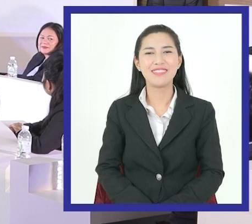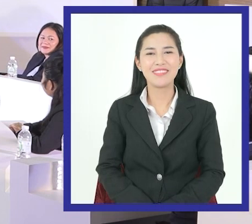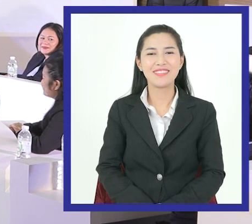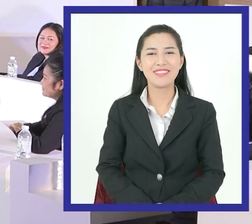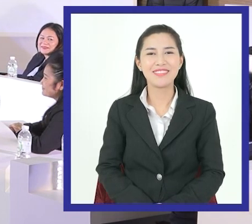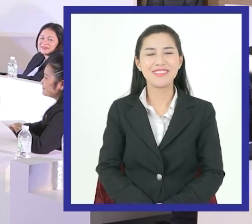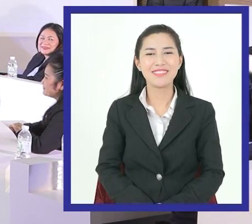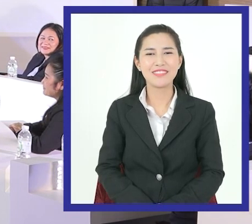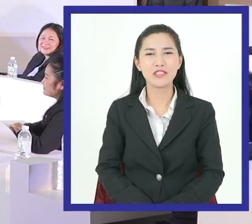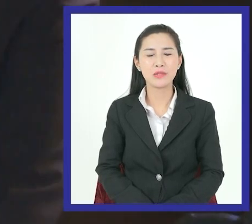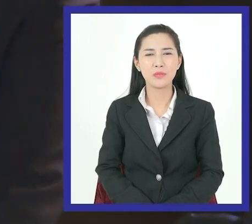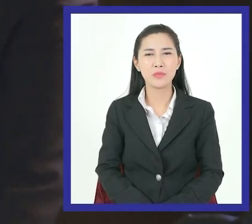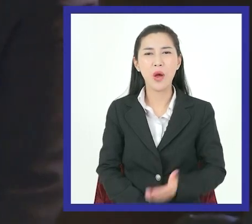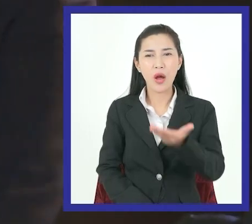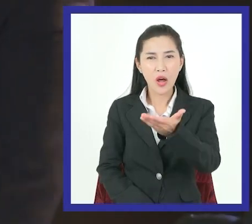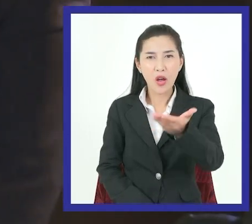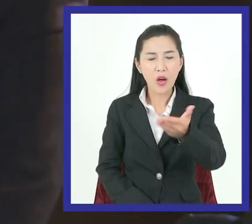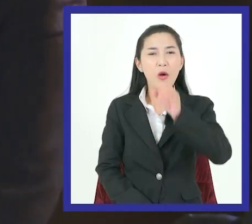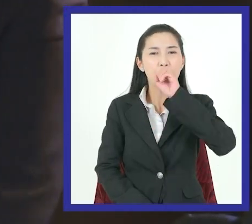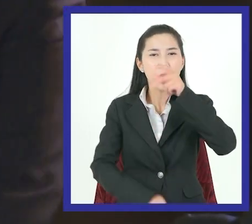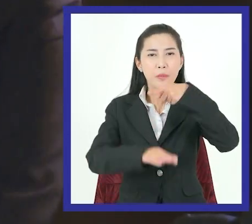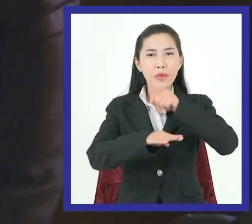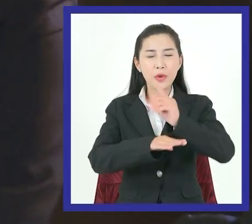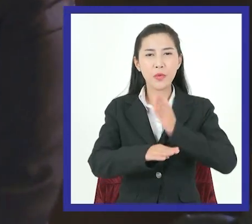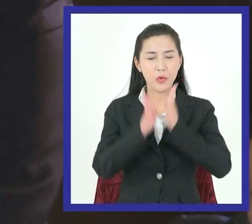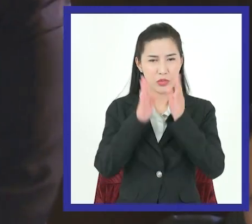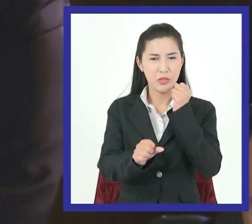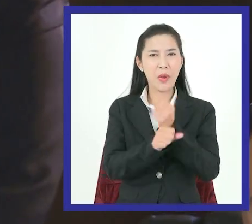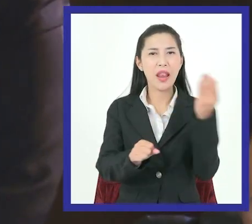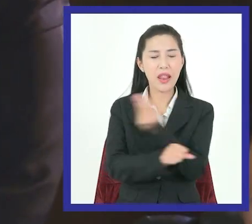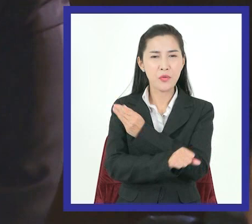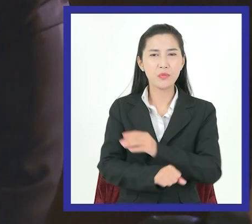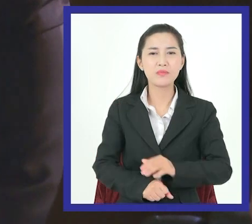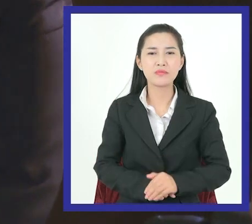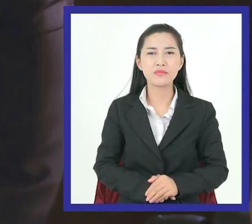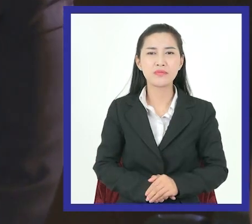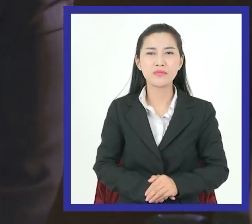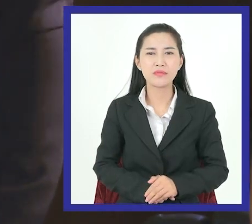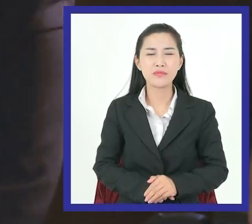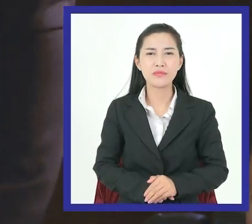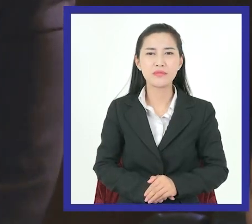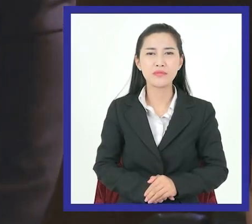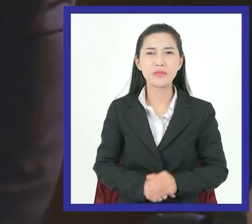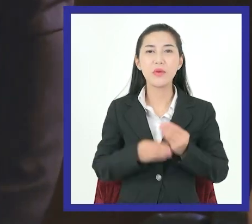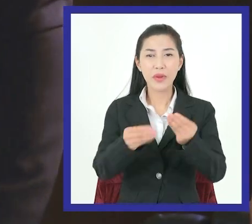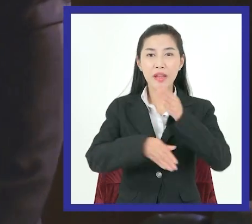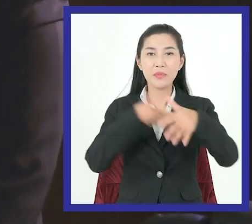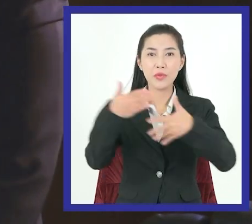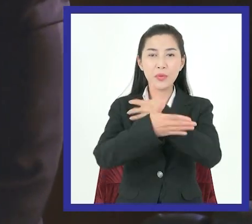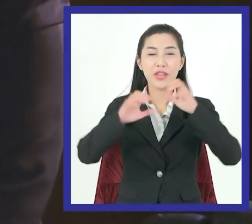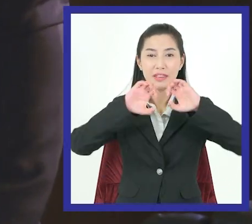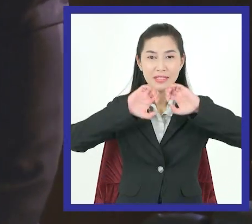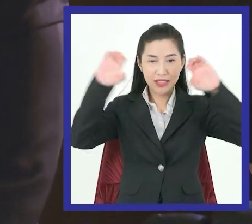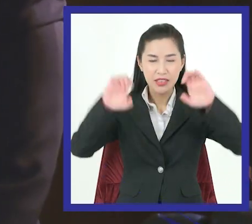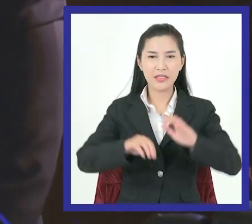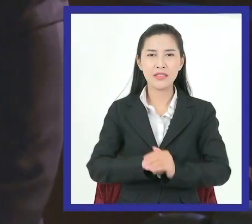ผมผมขอย้ำกับท่านประธานนะครับว่าผมเป็นคนทำงานเร็วนะครับผมได้ให้นโยบายกับข้าราชการ